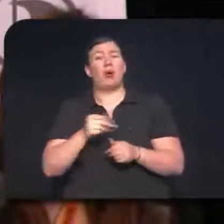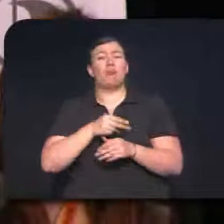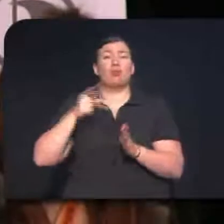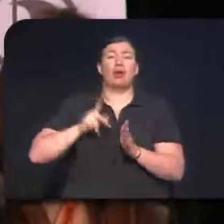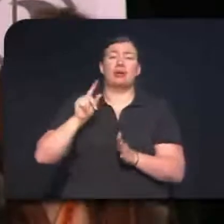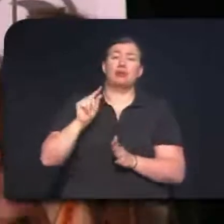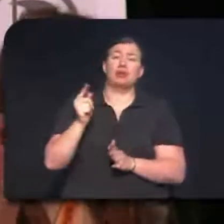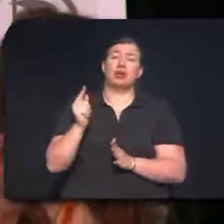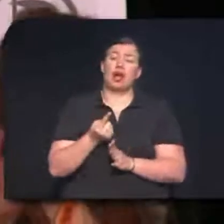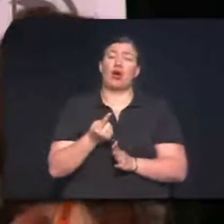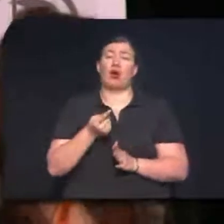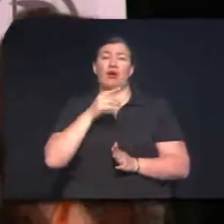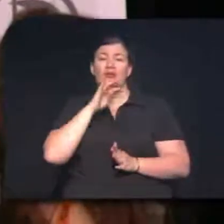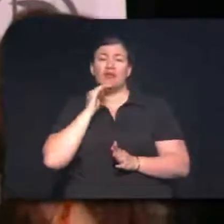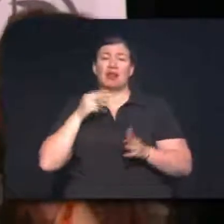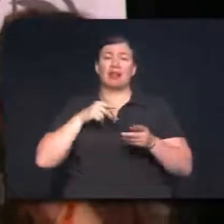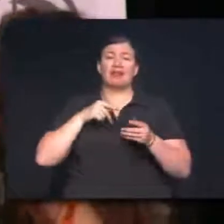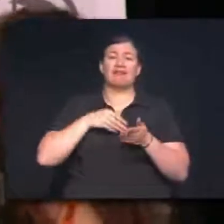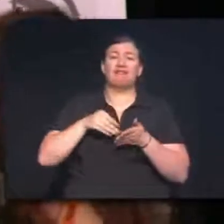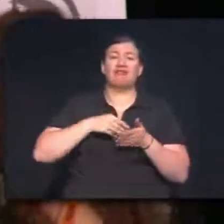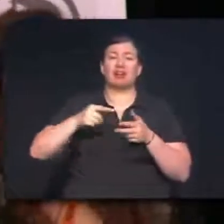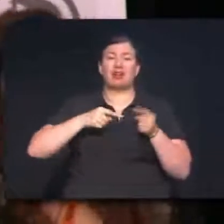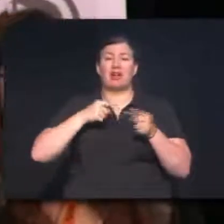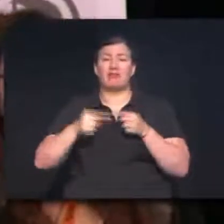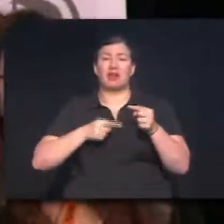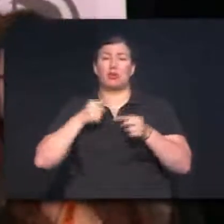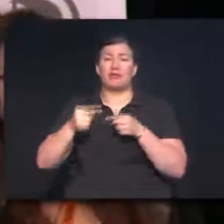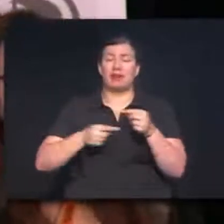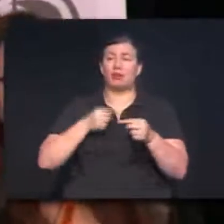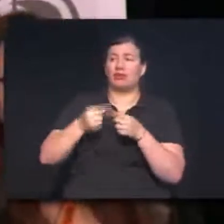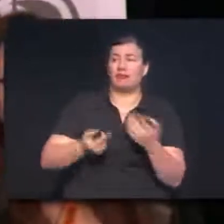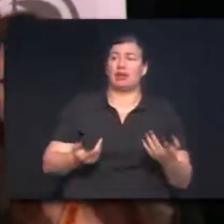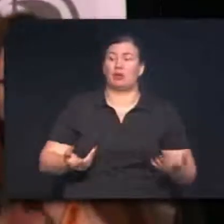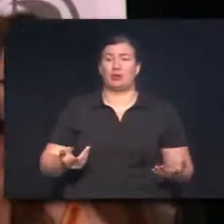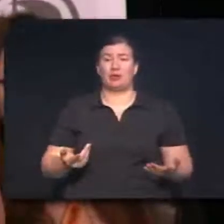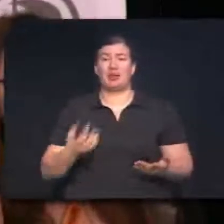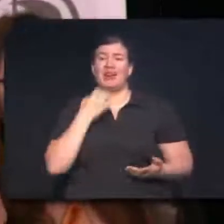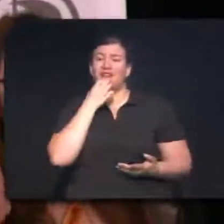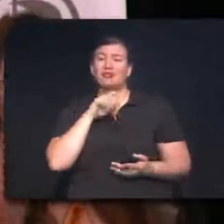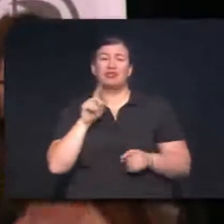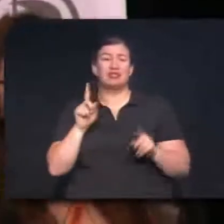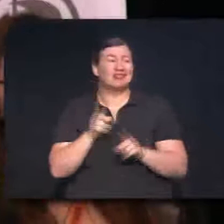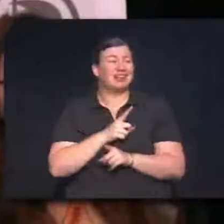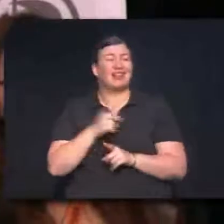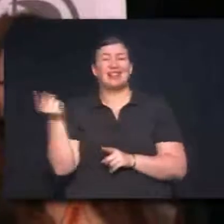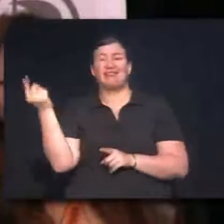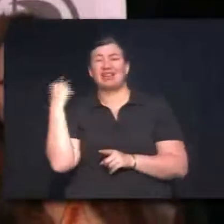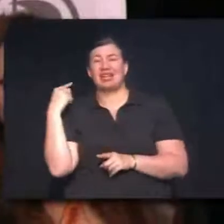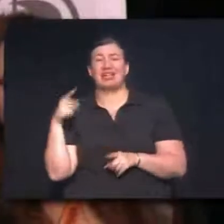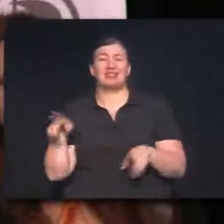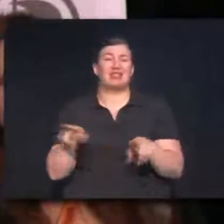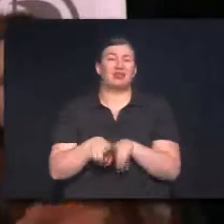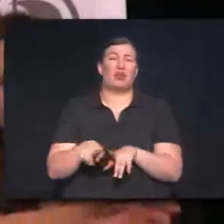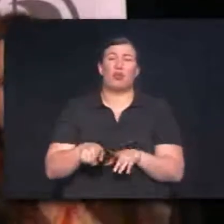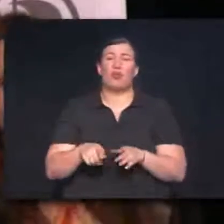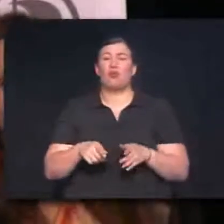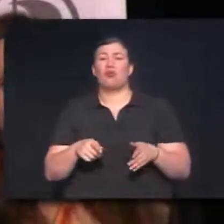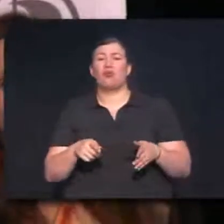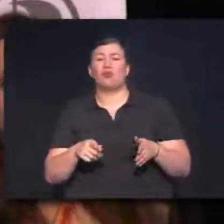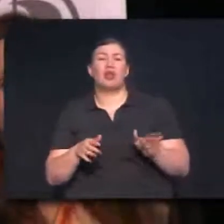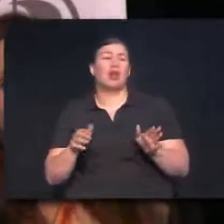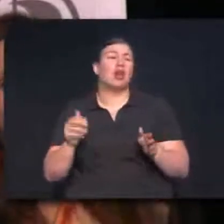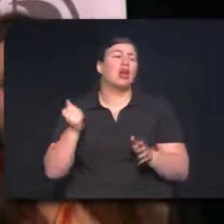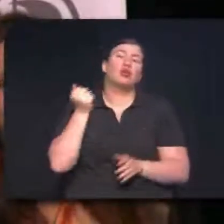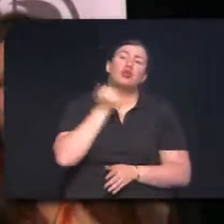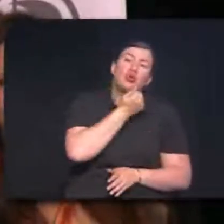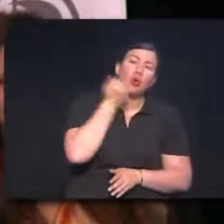möchte nicht wie beim letzten Mal hier so ein blankoscheckbeschluss fassen der dann zum Schluss irgendwie ein Tool etabliert wo dann irgendwie wo sich Tattoo und ich